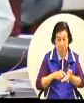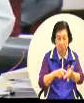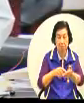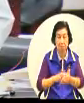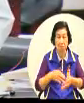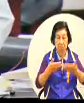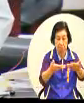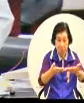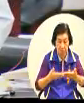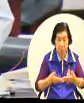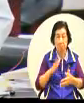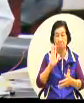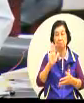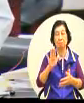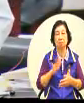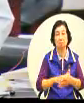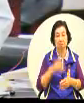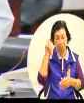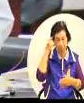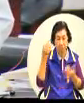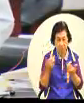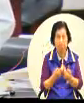案，